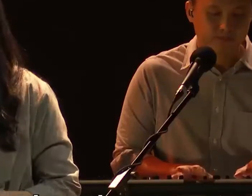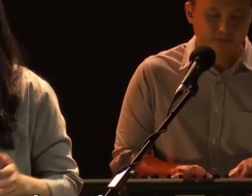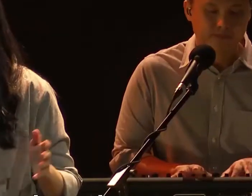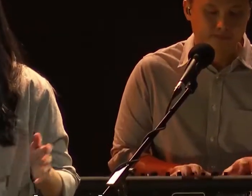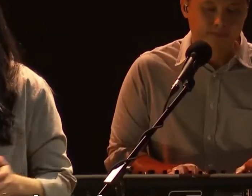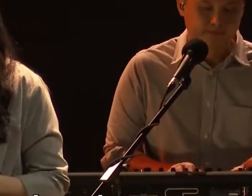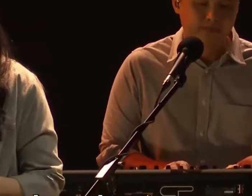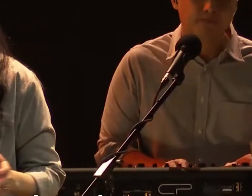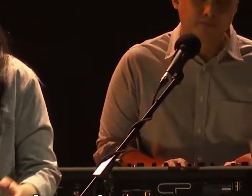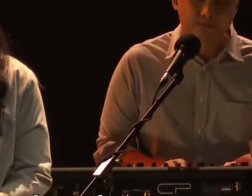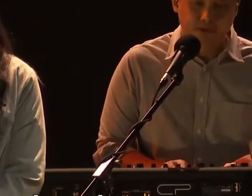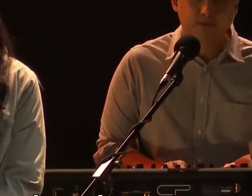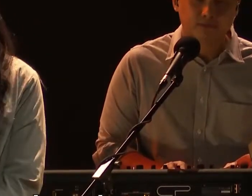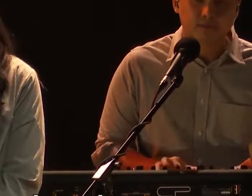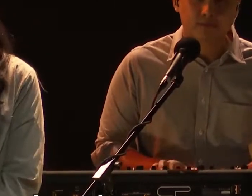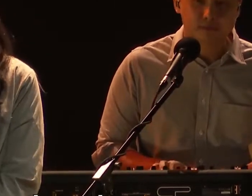perbuatannya,